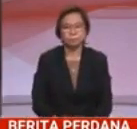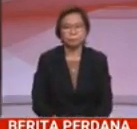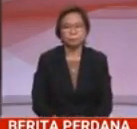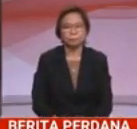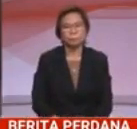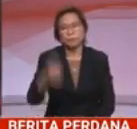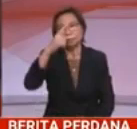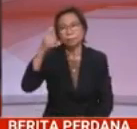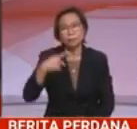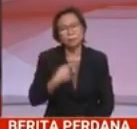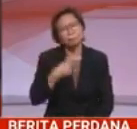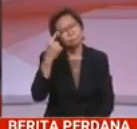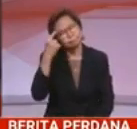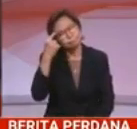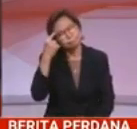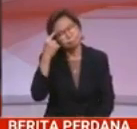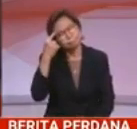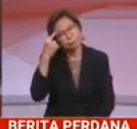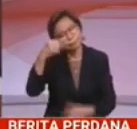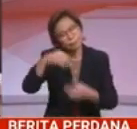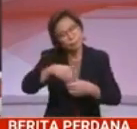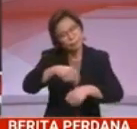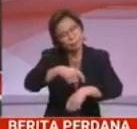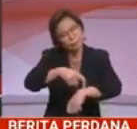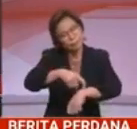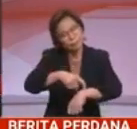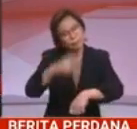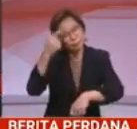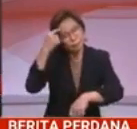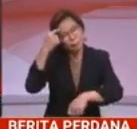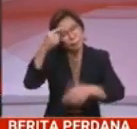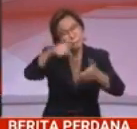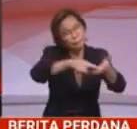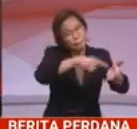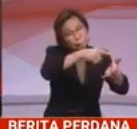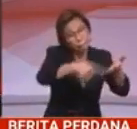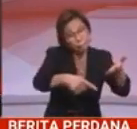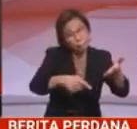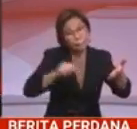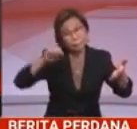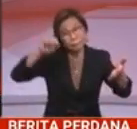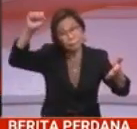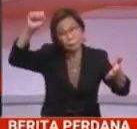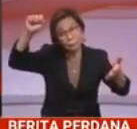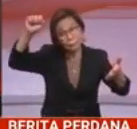bayangkan dalam dalam musim pilihan rayuni